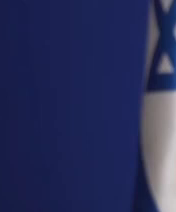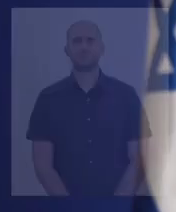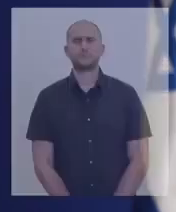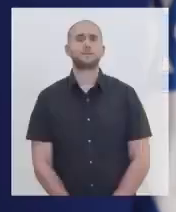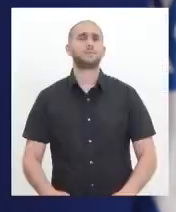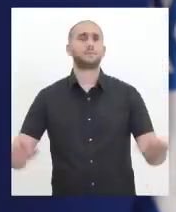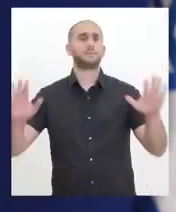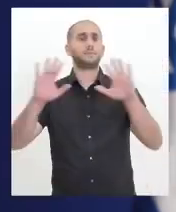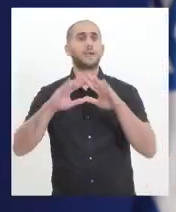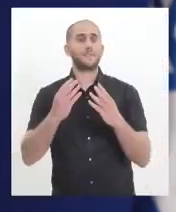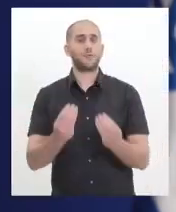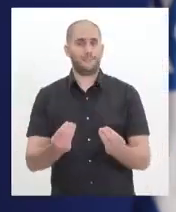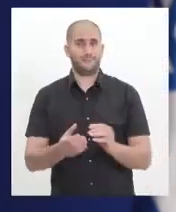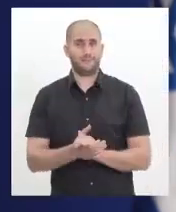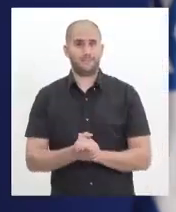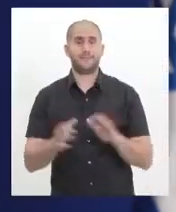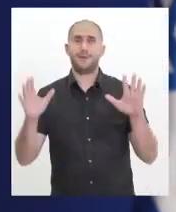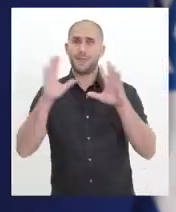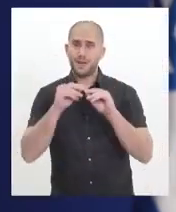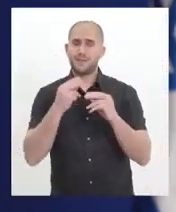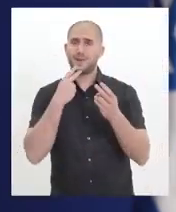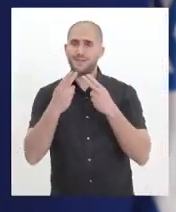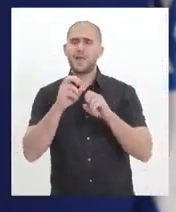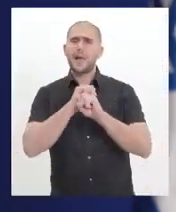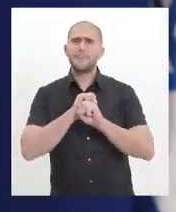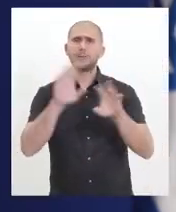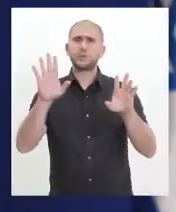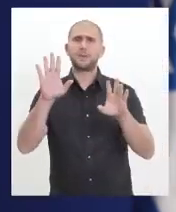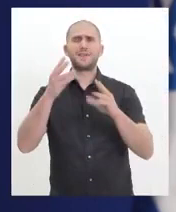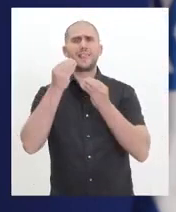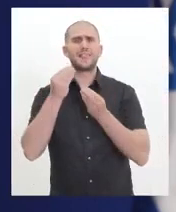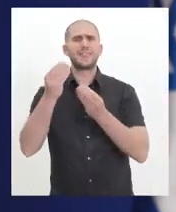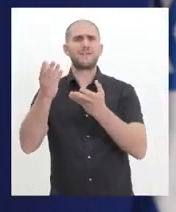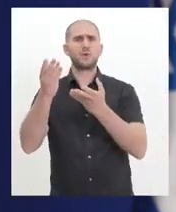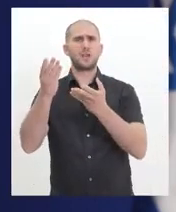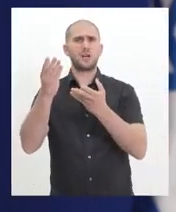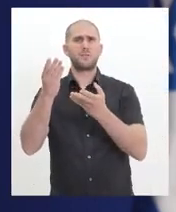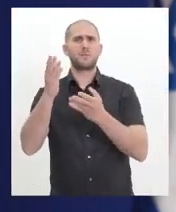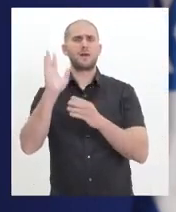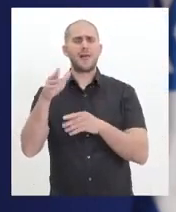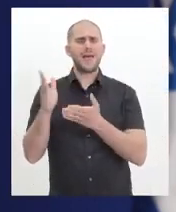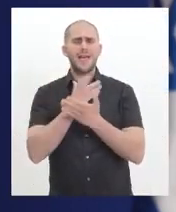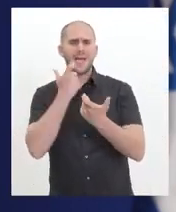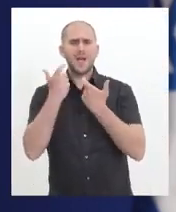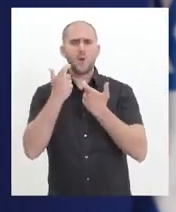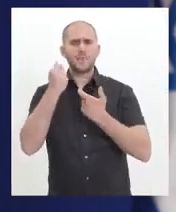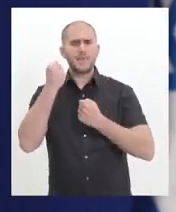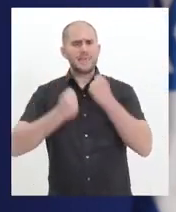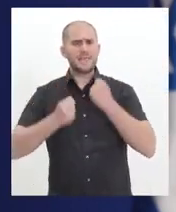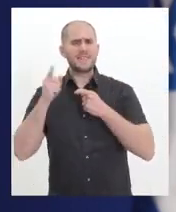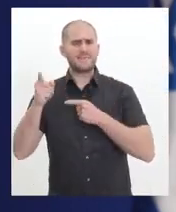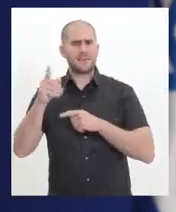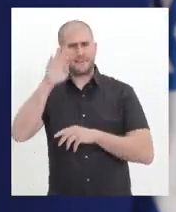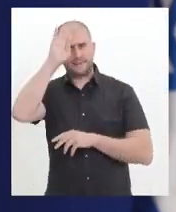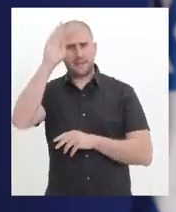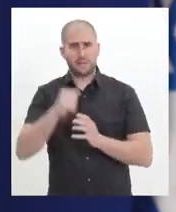ערב טוב הערב התייחס לפרסומים ולדיווח הודות להערכות לתקיפה מאיראן